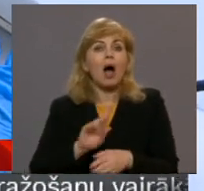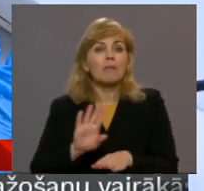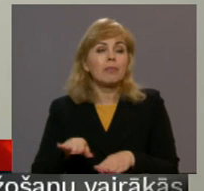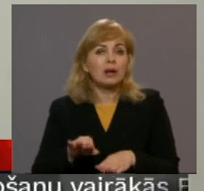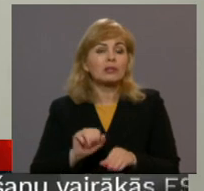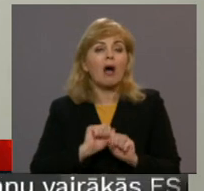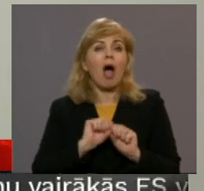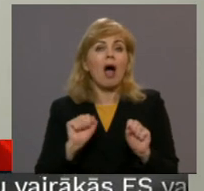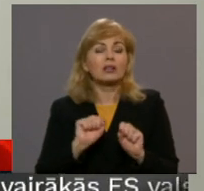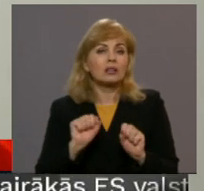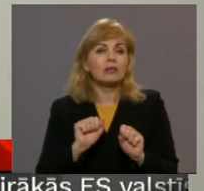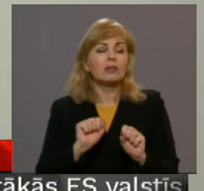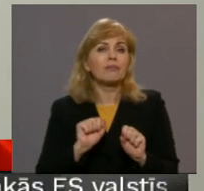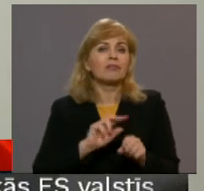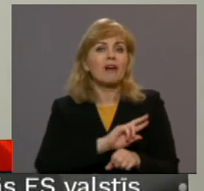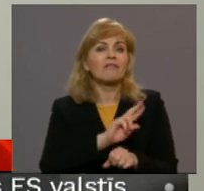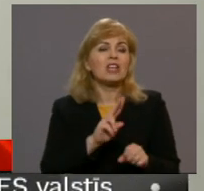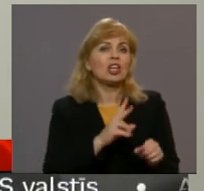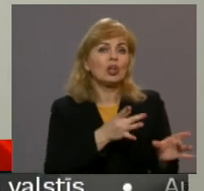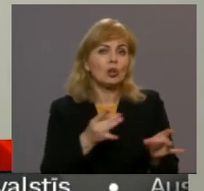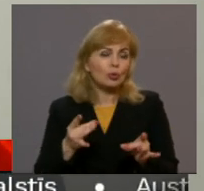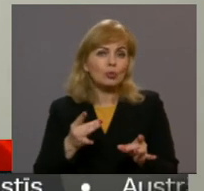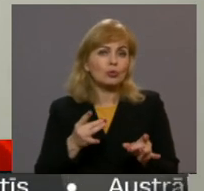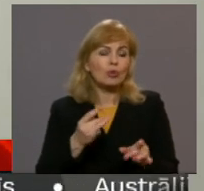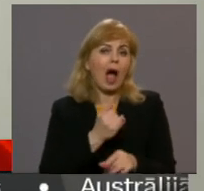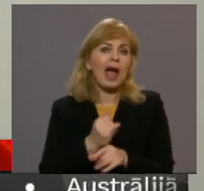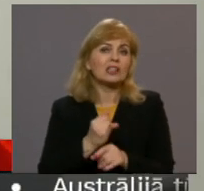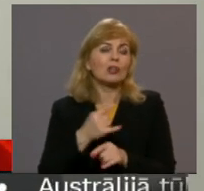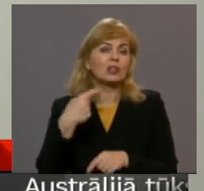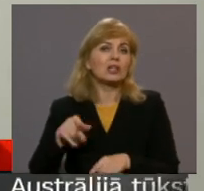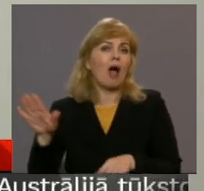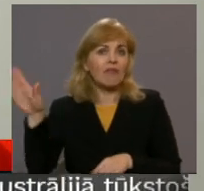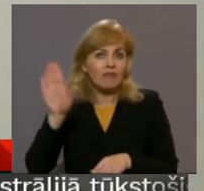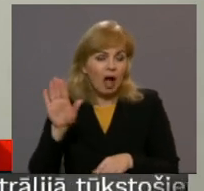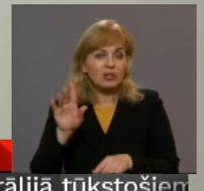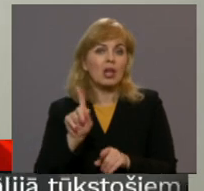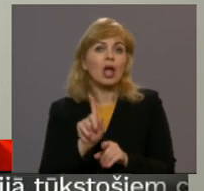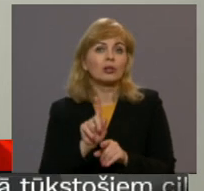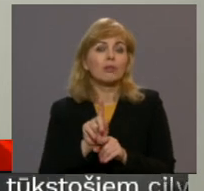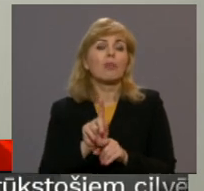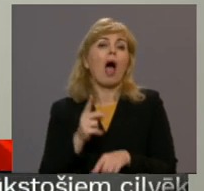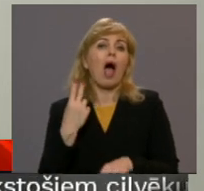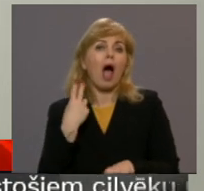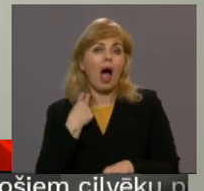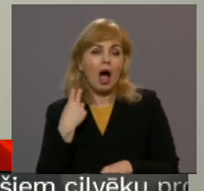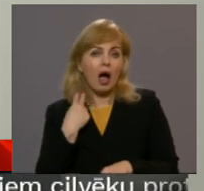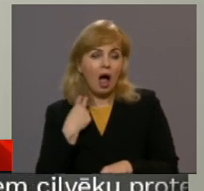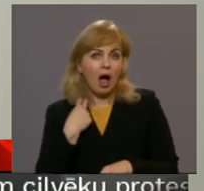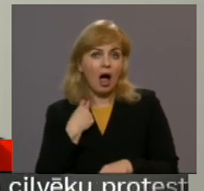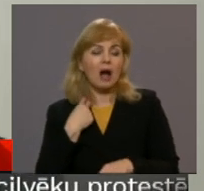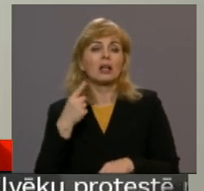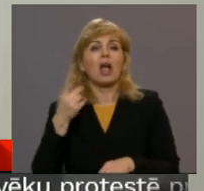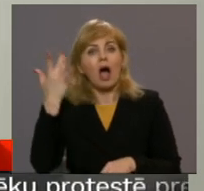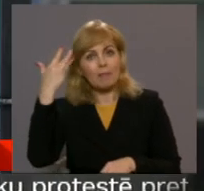citiem vīrusa variantiem un jau aizceļojas uz citām valstīm, tai skaitā apvienoto karalisti un